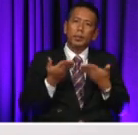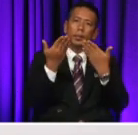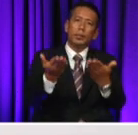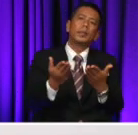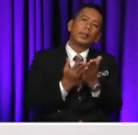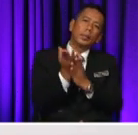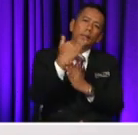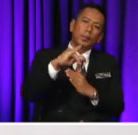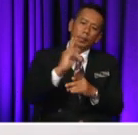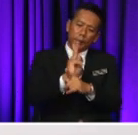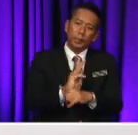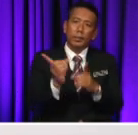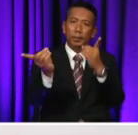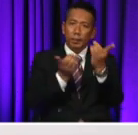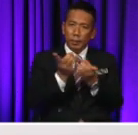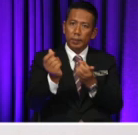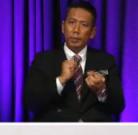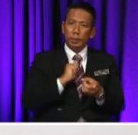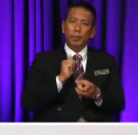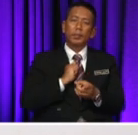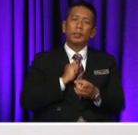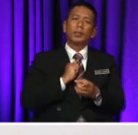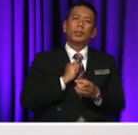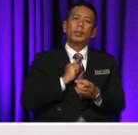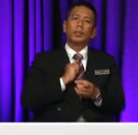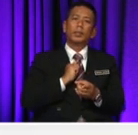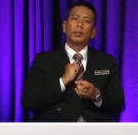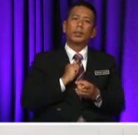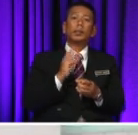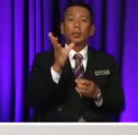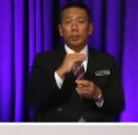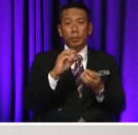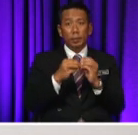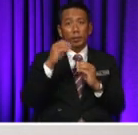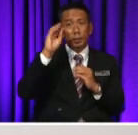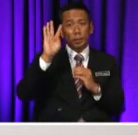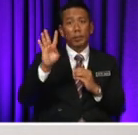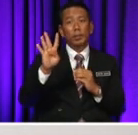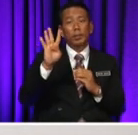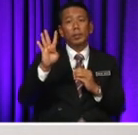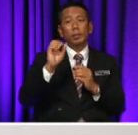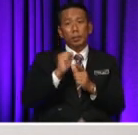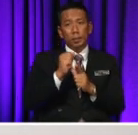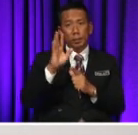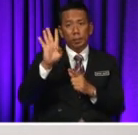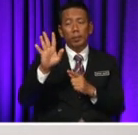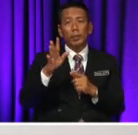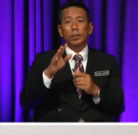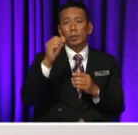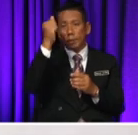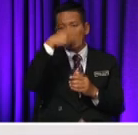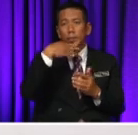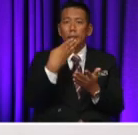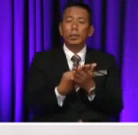seterusnya menjaga di situ dan yang eee 4 ataupun yang kelima adalah berakhlak baik dan yang terakhir adalah